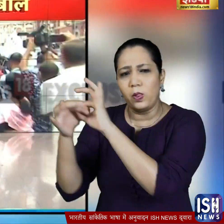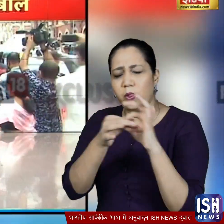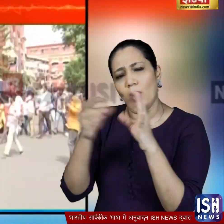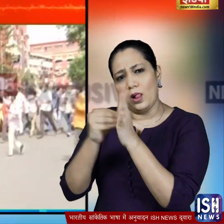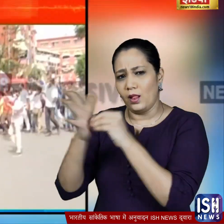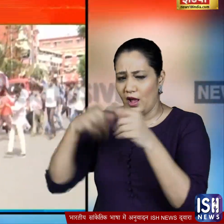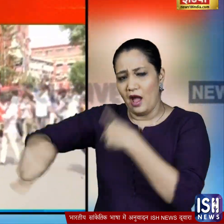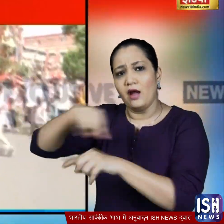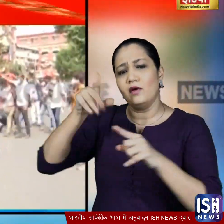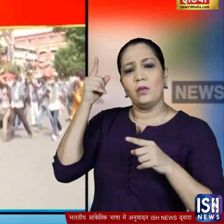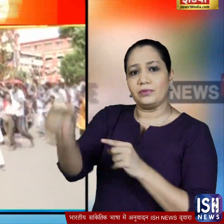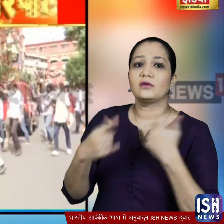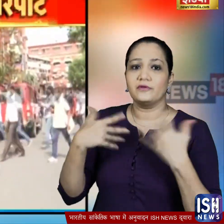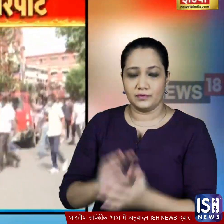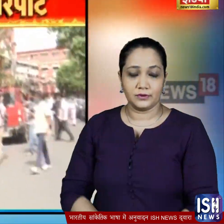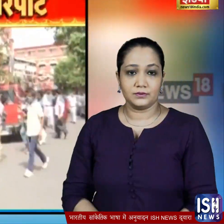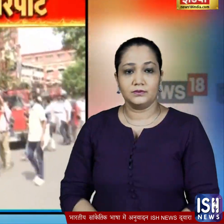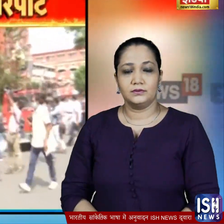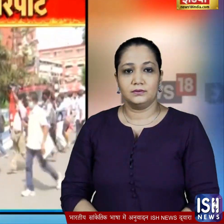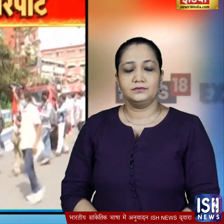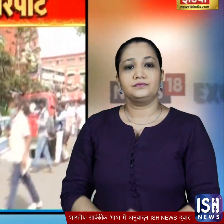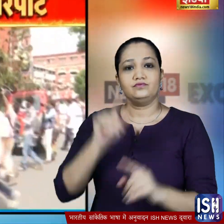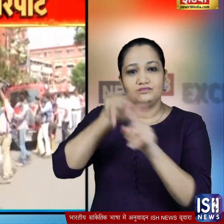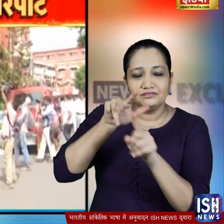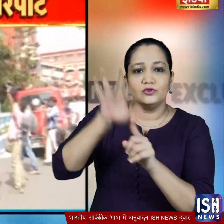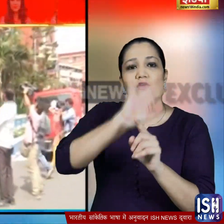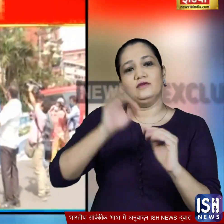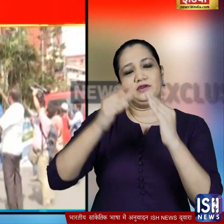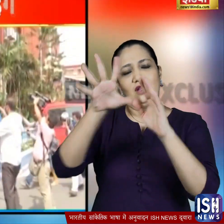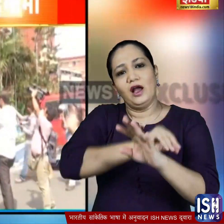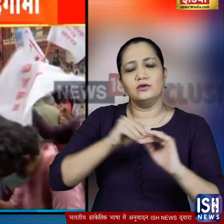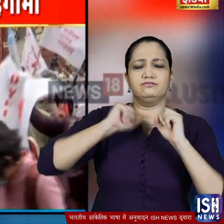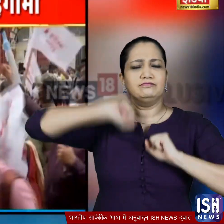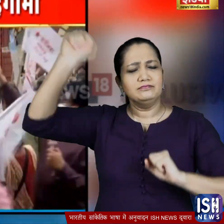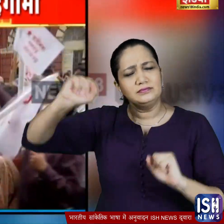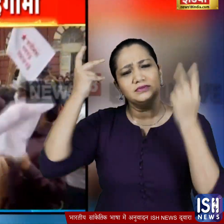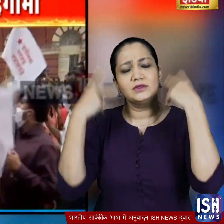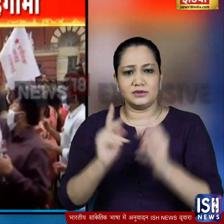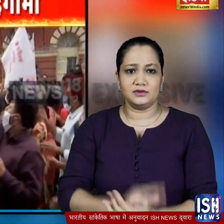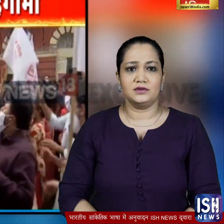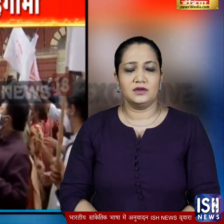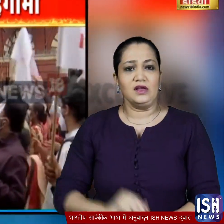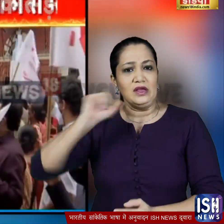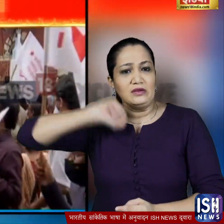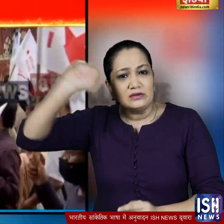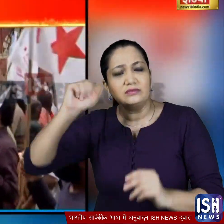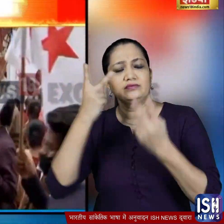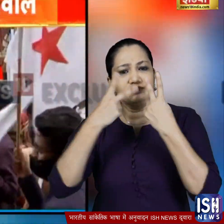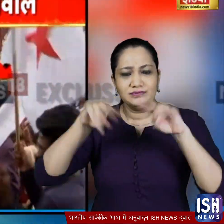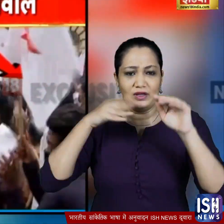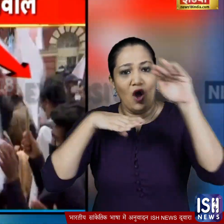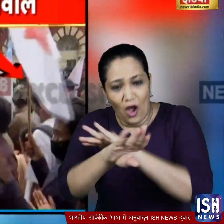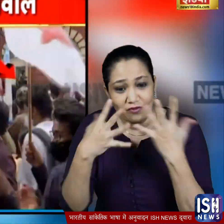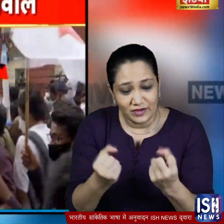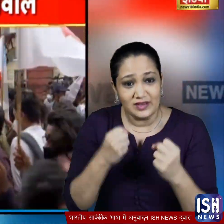लगाया और इस मुद्दे पर नगर निगम के दफ्तर के बाहर जोरदार प्रदर्शन किया। इस दौरान जब प्रदर्शनकारियों ने दफ्तर के अंदर जाने